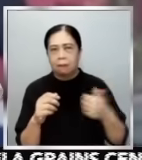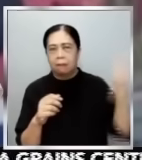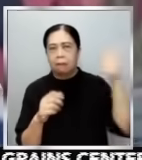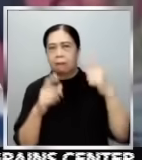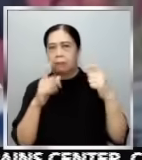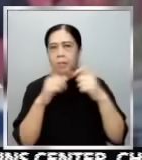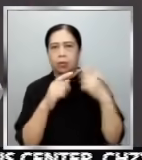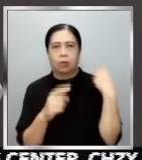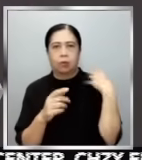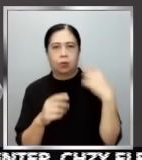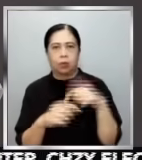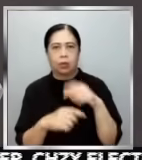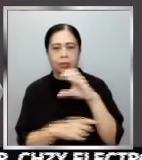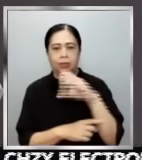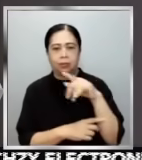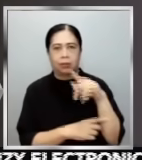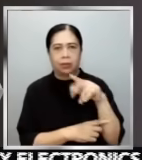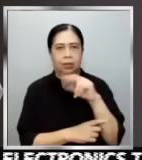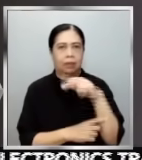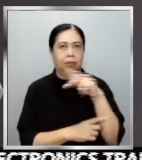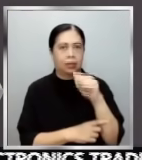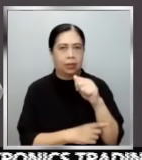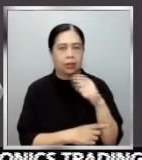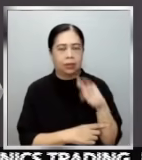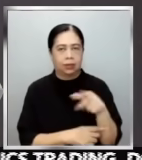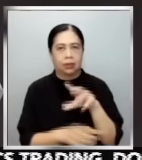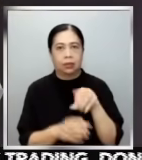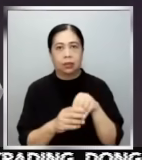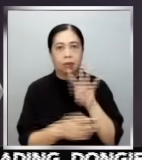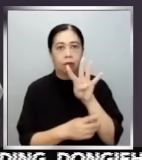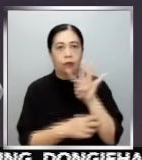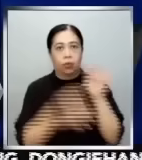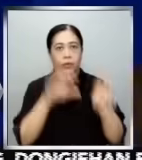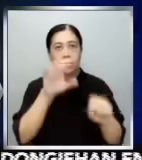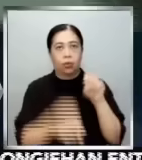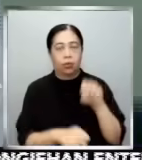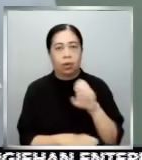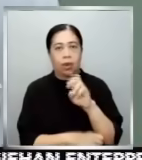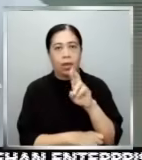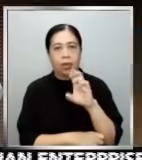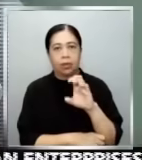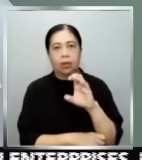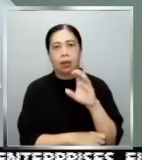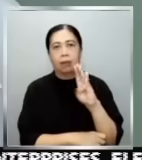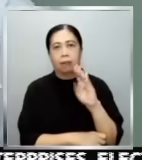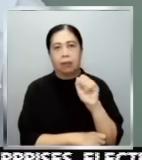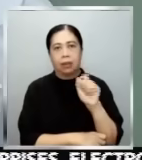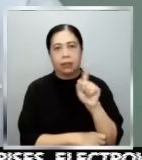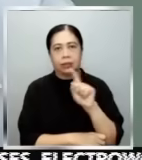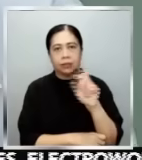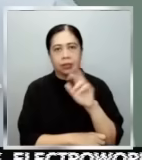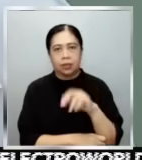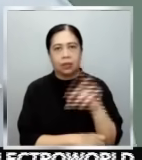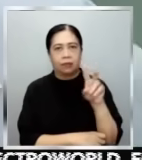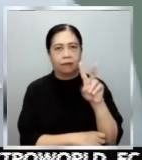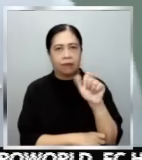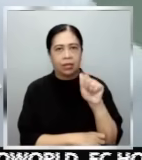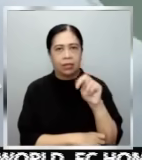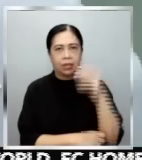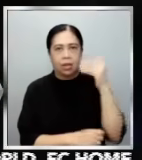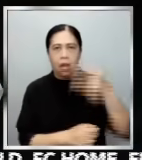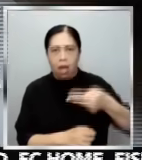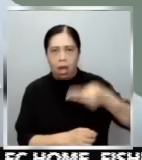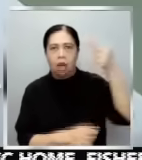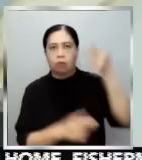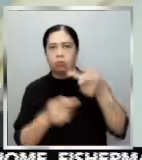na may patong sa ulo kasama sa apat na naaresto sina Eric Baltazar at valentin Tolentino na mga matataas na opisyal umano ng